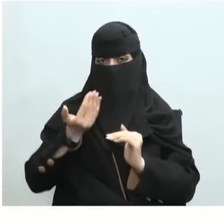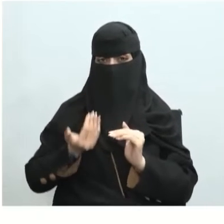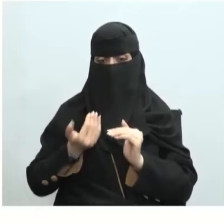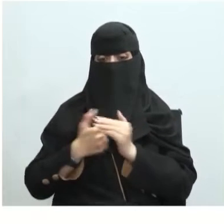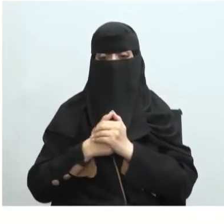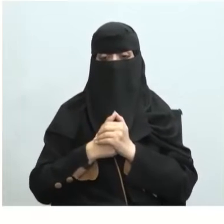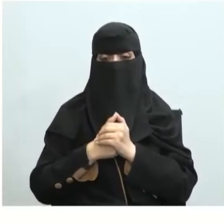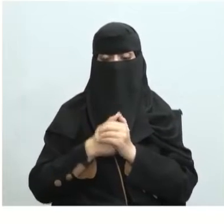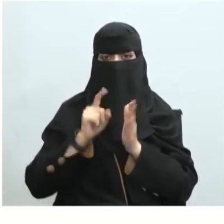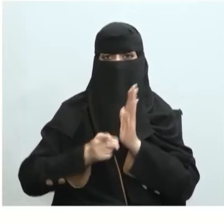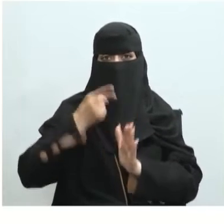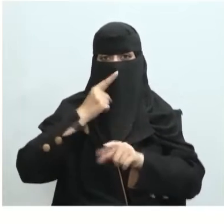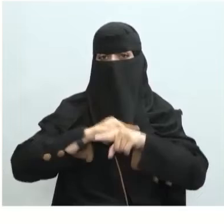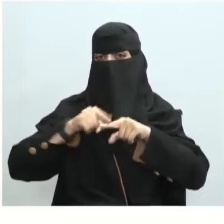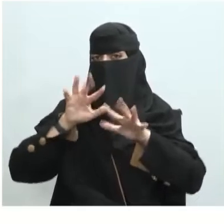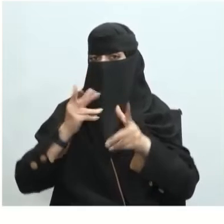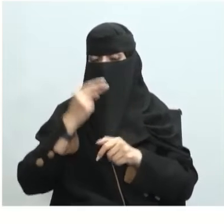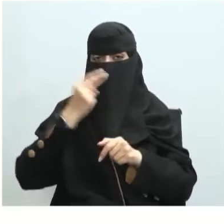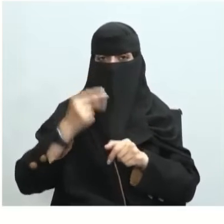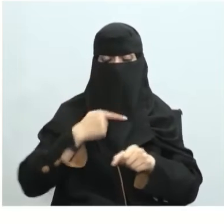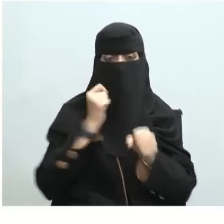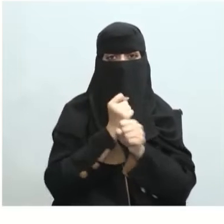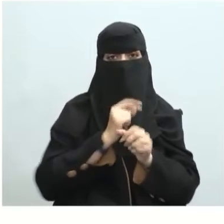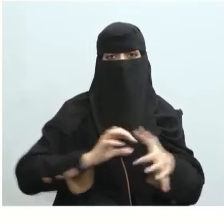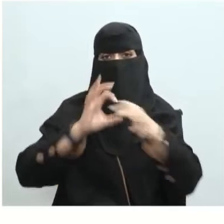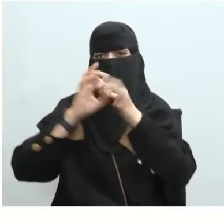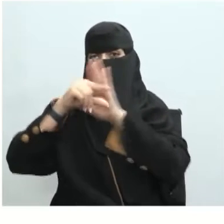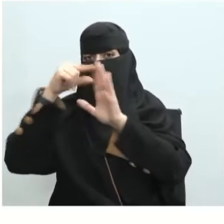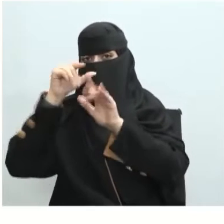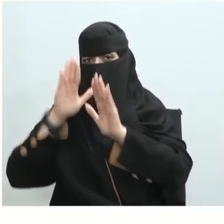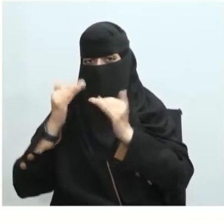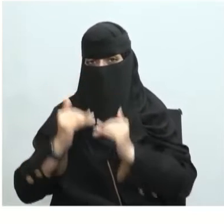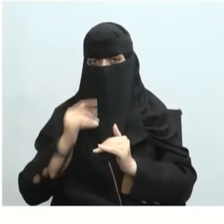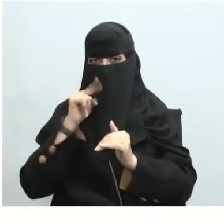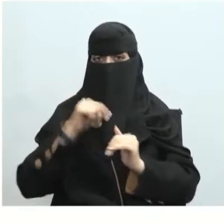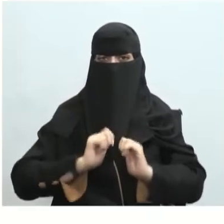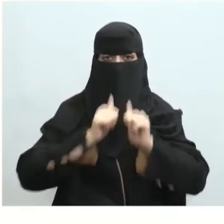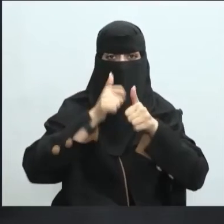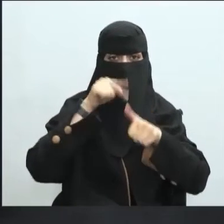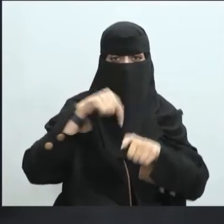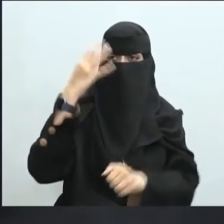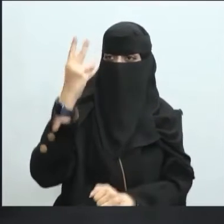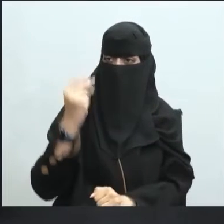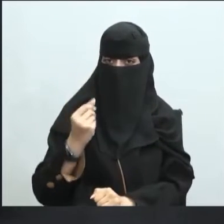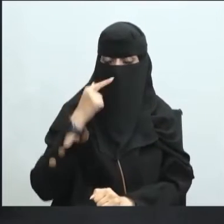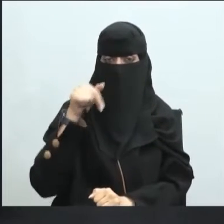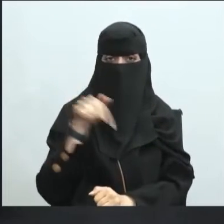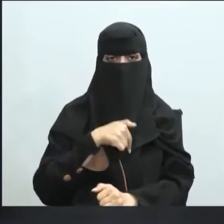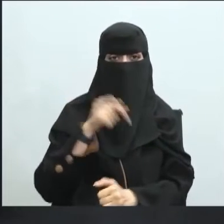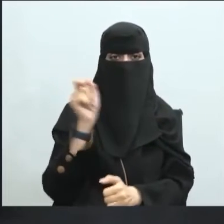قبلي اولا الى اي الفنون الوظيفيه تنتمي الموضوعات الاتيه هنا بامكانك ان تضع ارقاما او ان